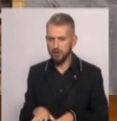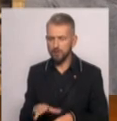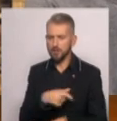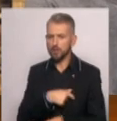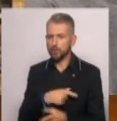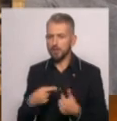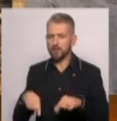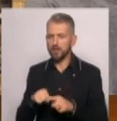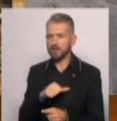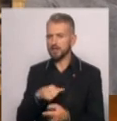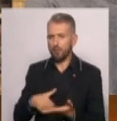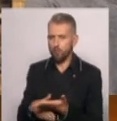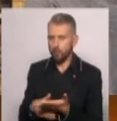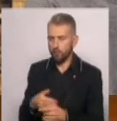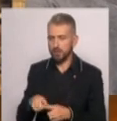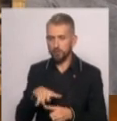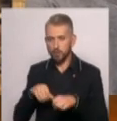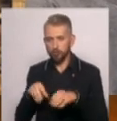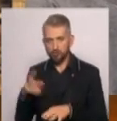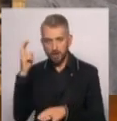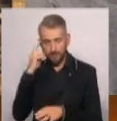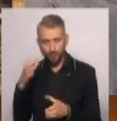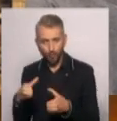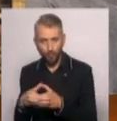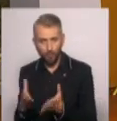фракції «Самопоміч»? Це було рішення київської команди